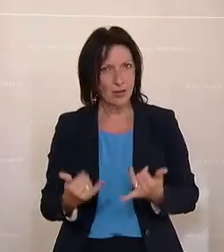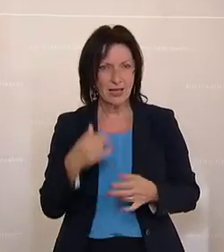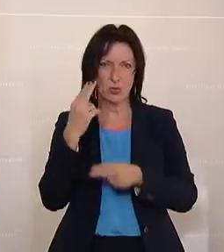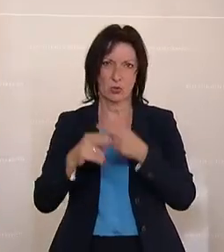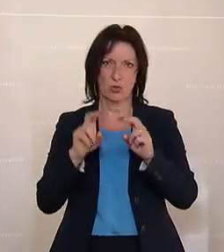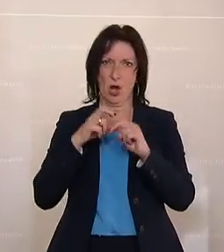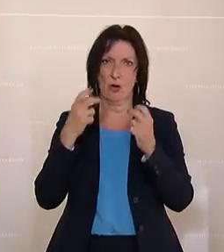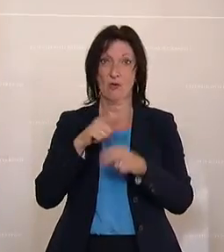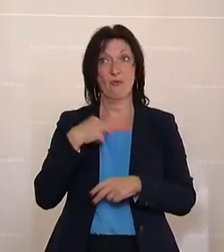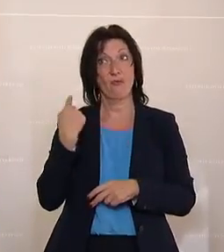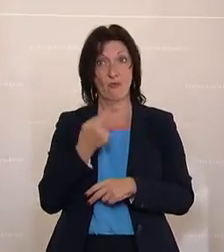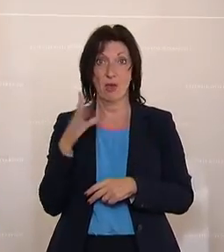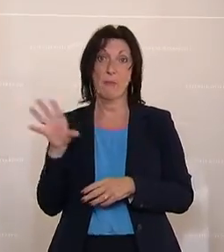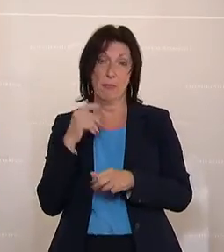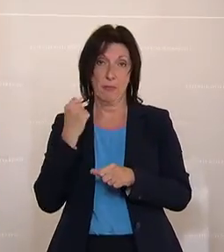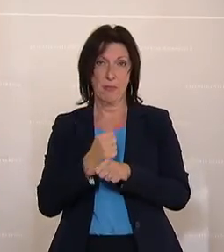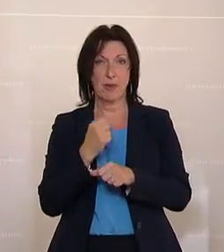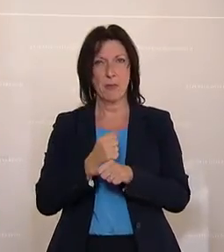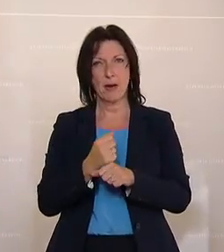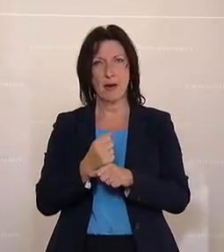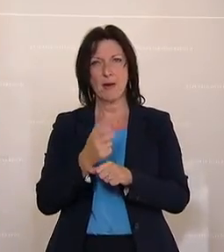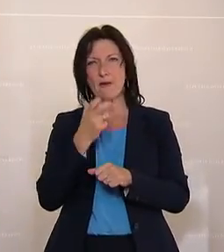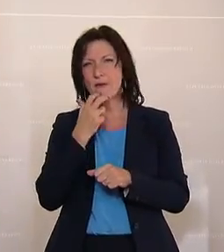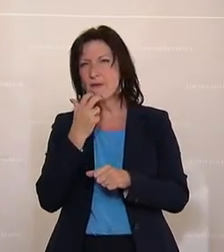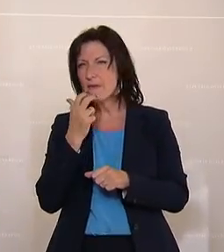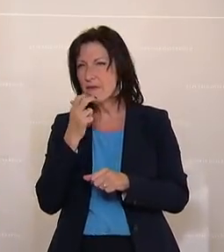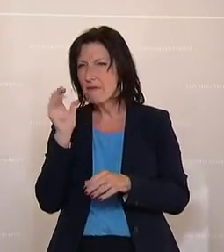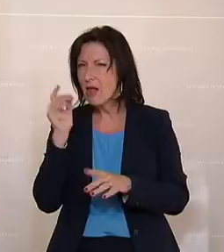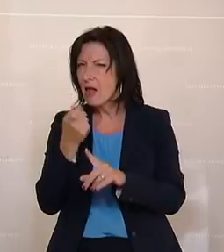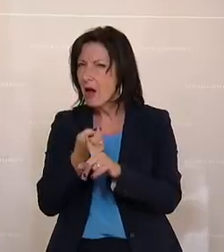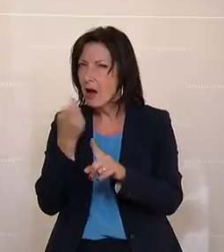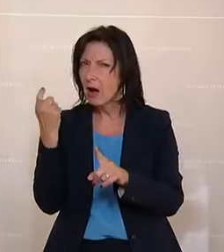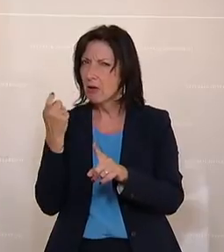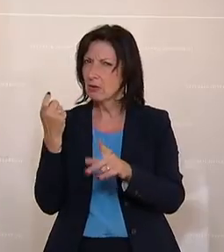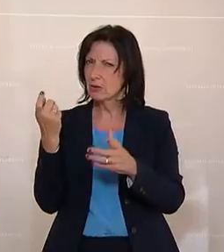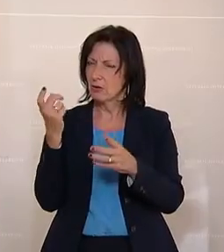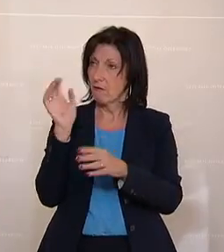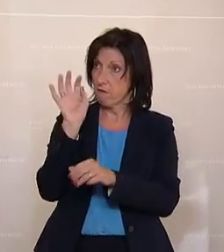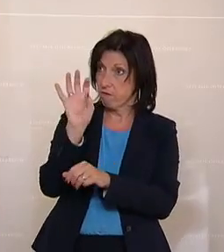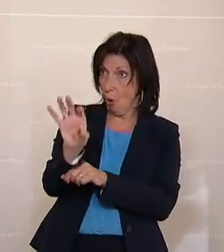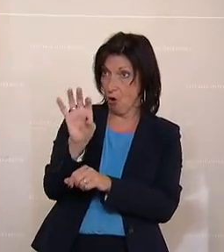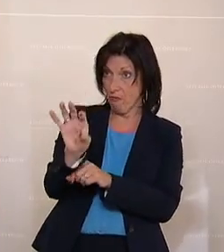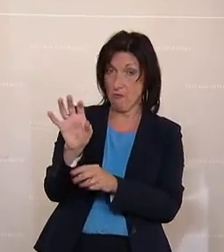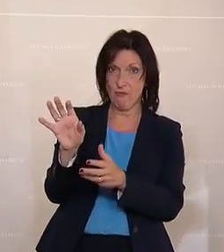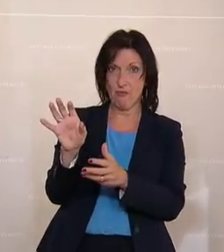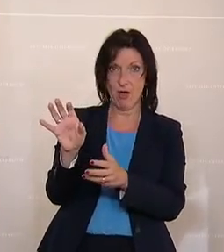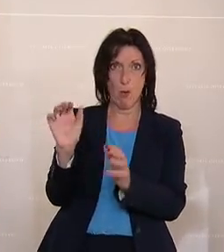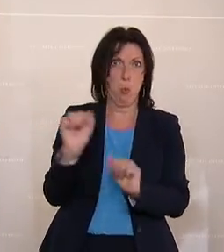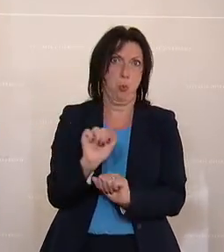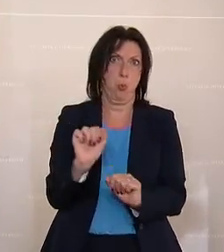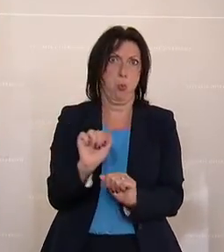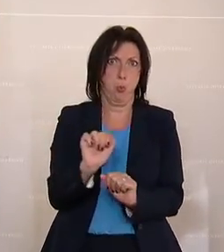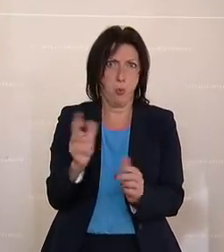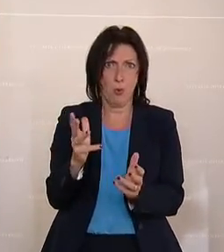um festzustellen, was aus diesen ungeheuerlichen Vorwürfen dran ist, die sich bereits aus den